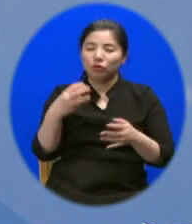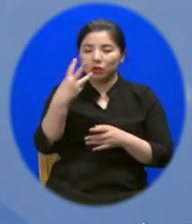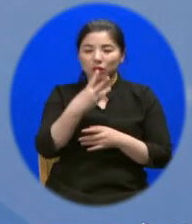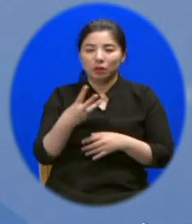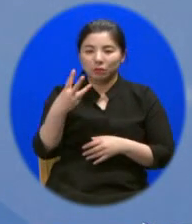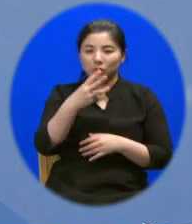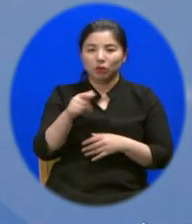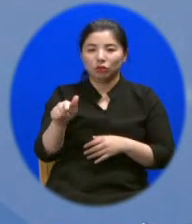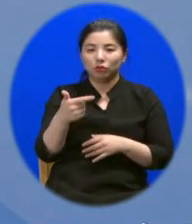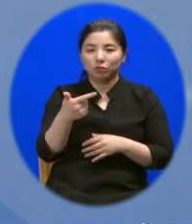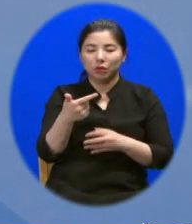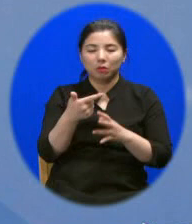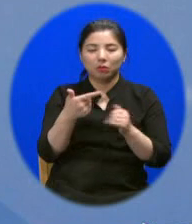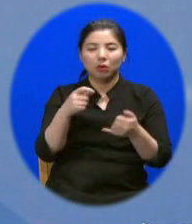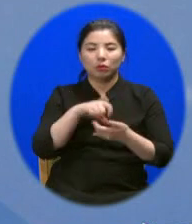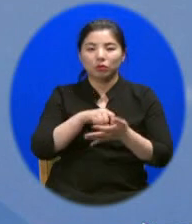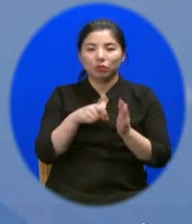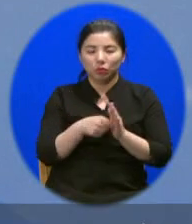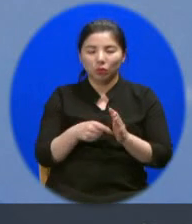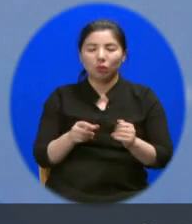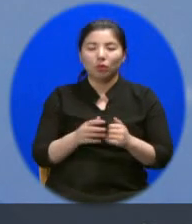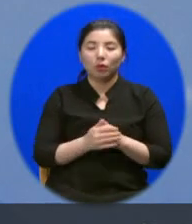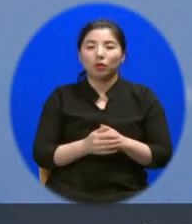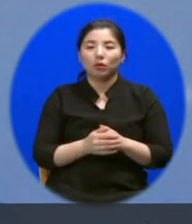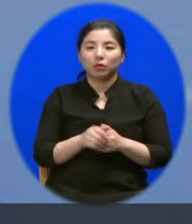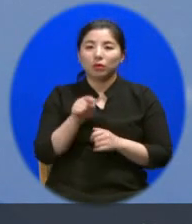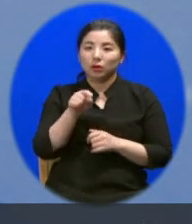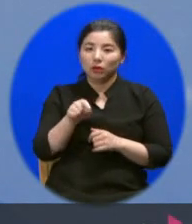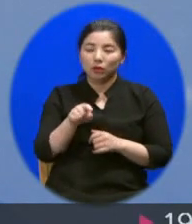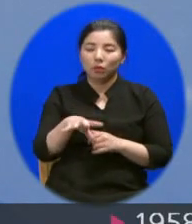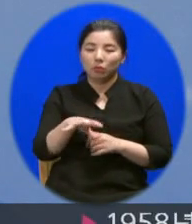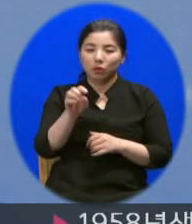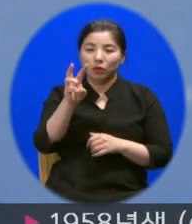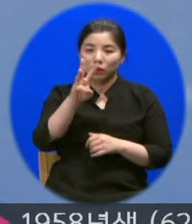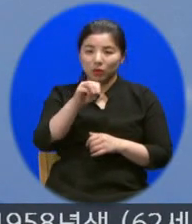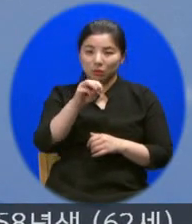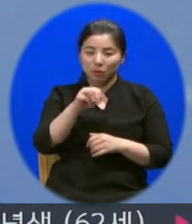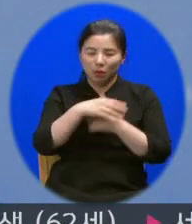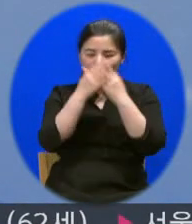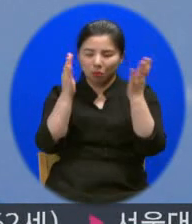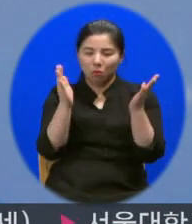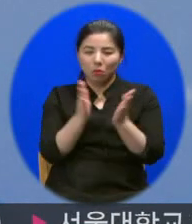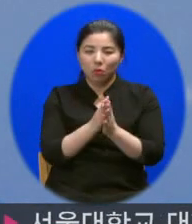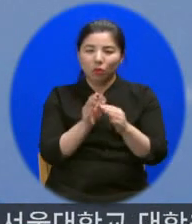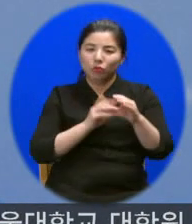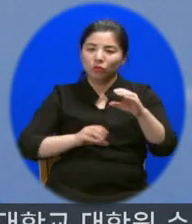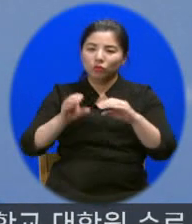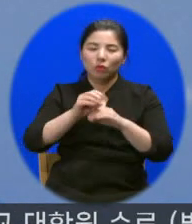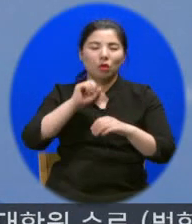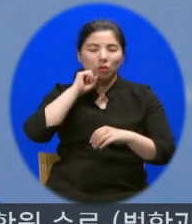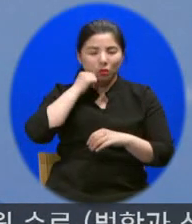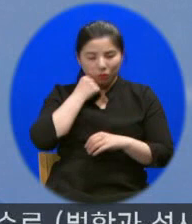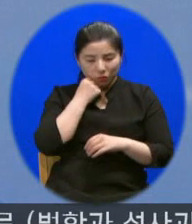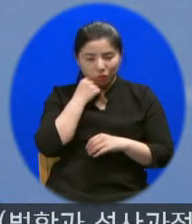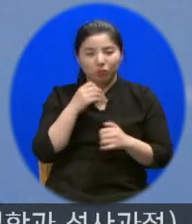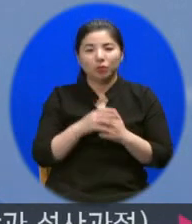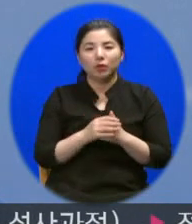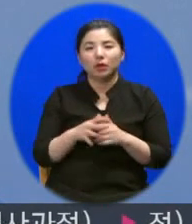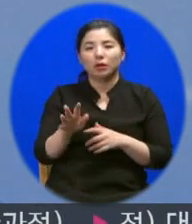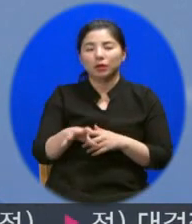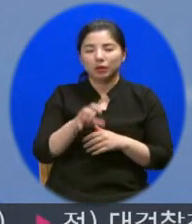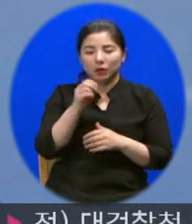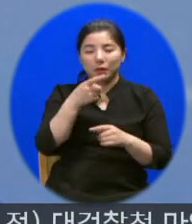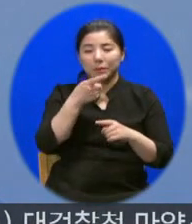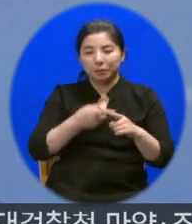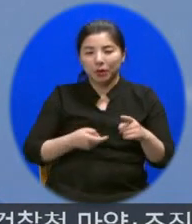6백 명 정도 되고 있습니다 이 부분은 우선 3만명을 전부다 추월 하기는 좀 어렵다 하더라도 일단 그